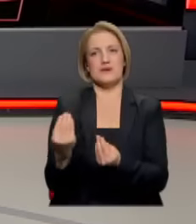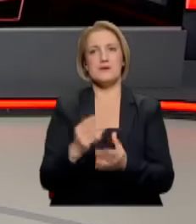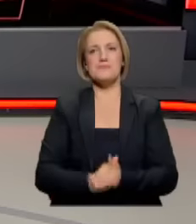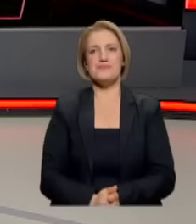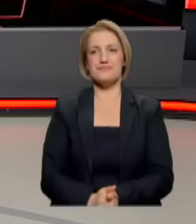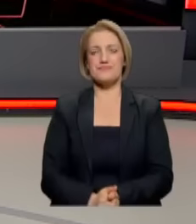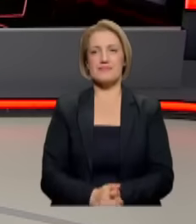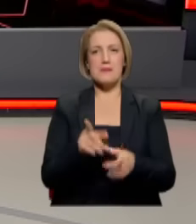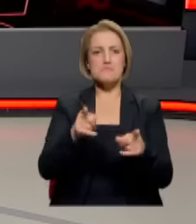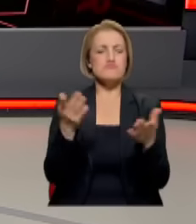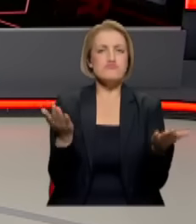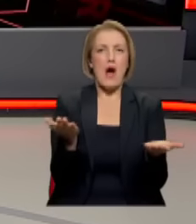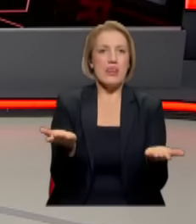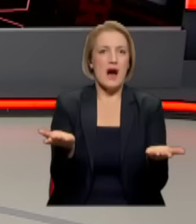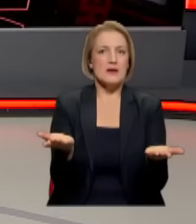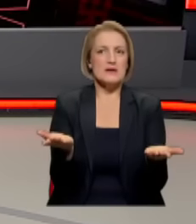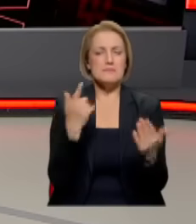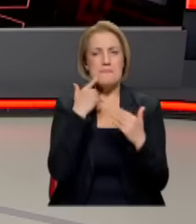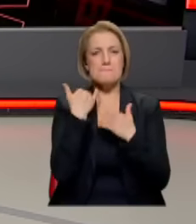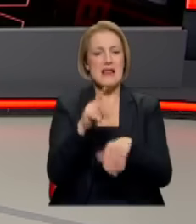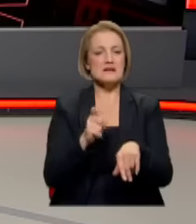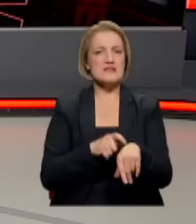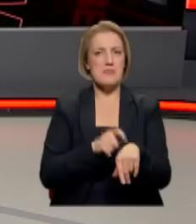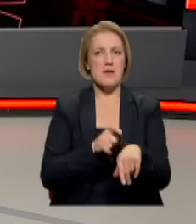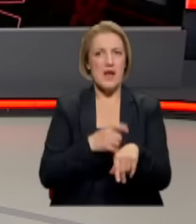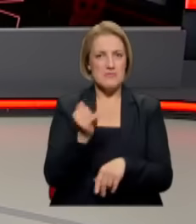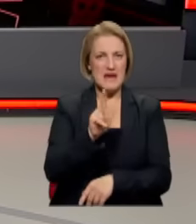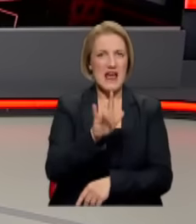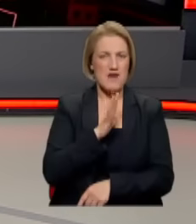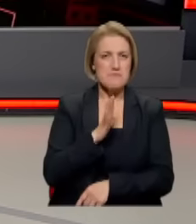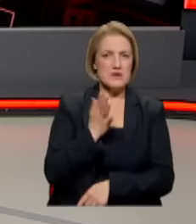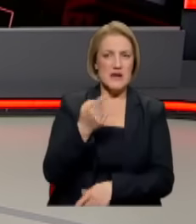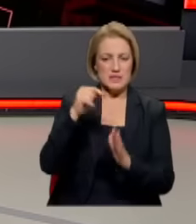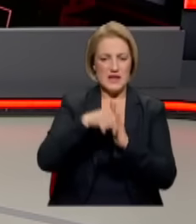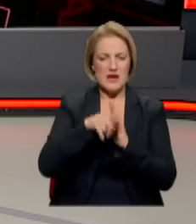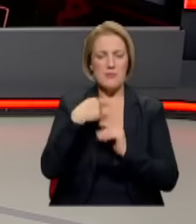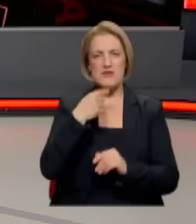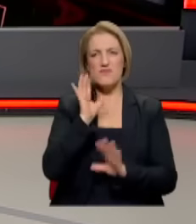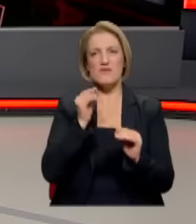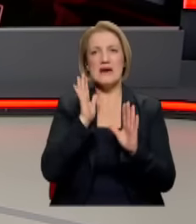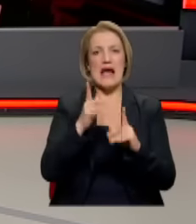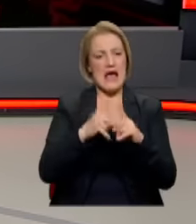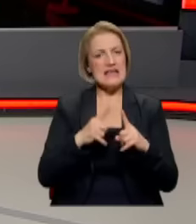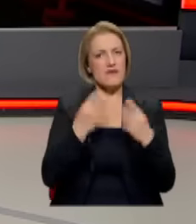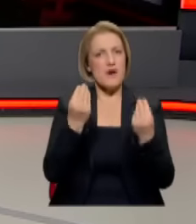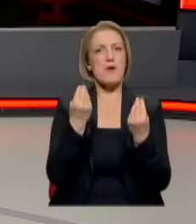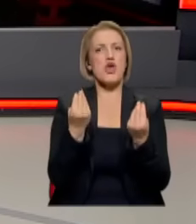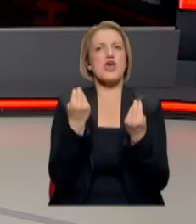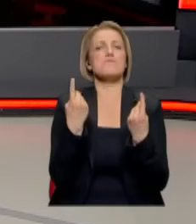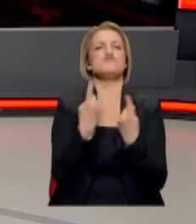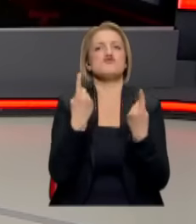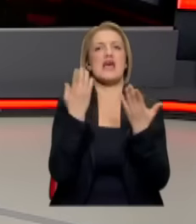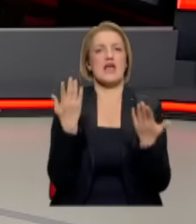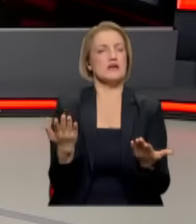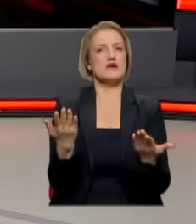evf bu kadar milletin vaktini almaya lüzum var mı bu kadar detaya ondan çok emin değilim hesap vermek iyi bir şeydir iktidarın hiç